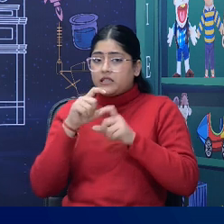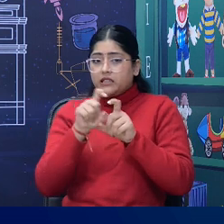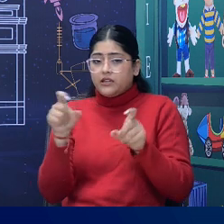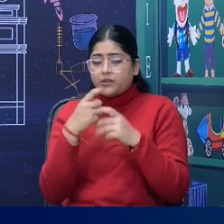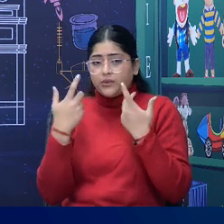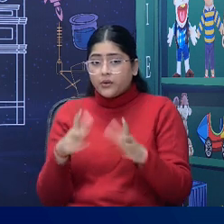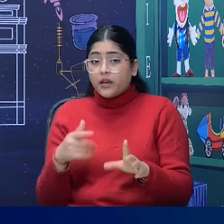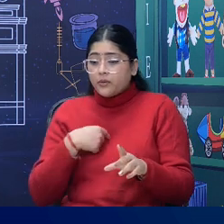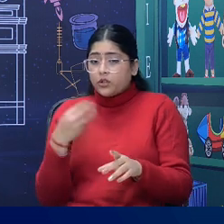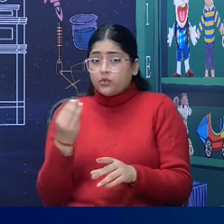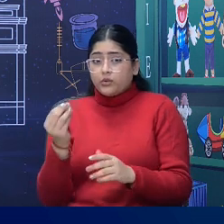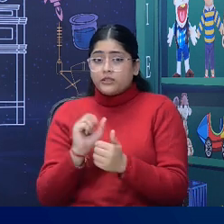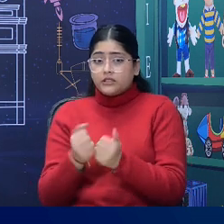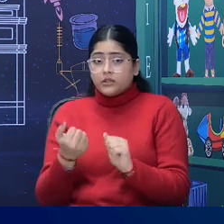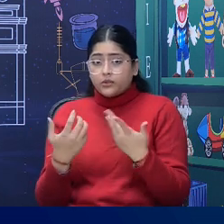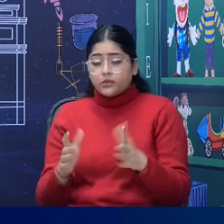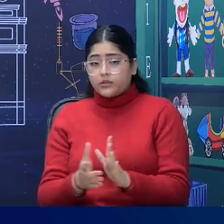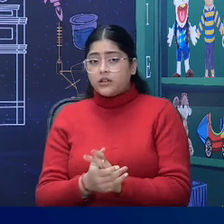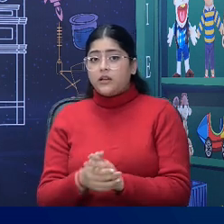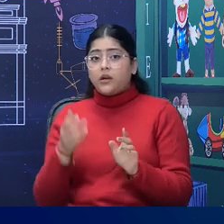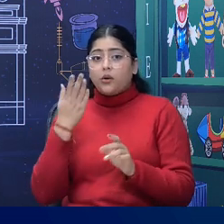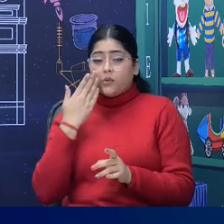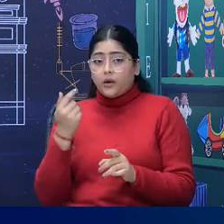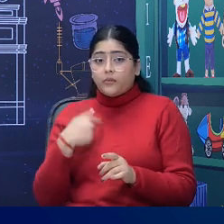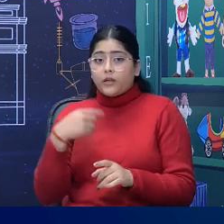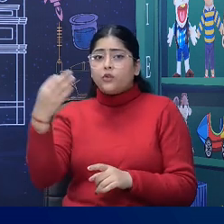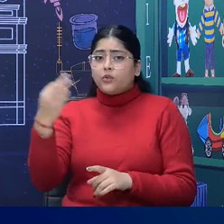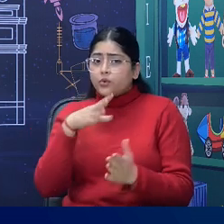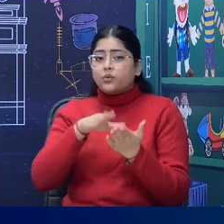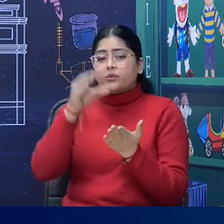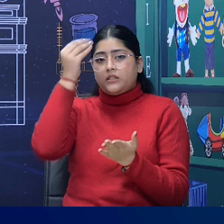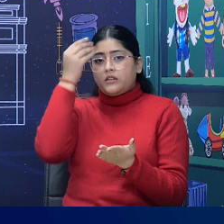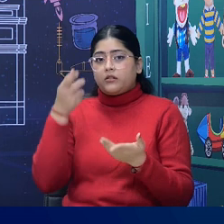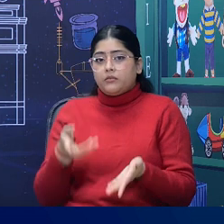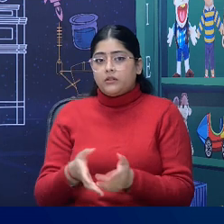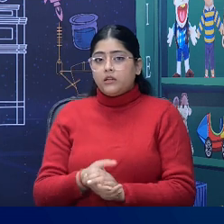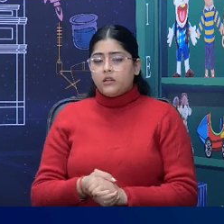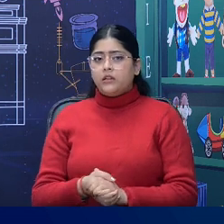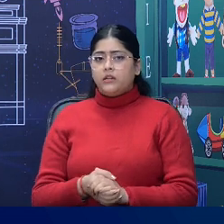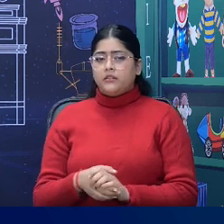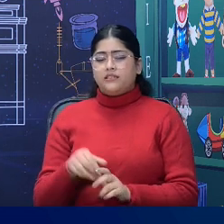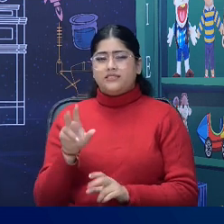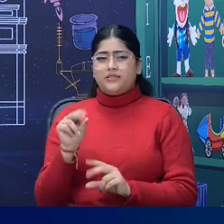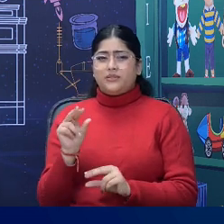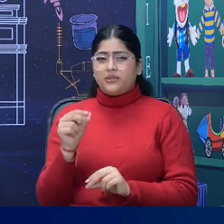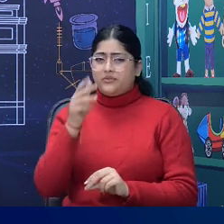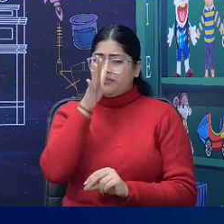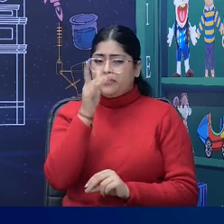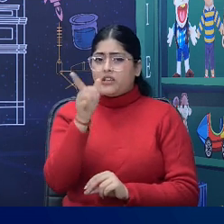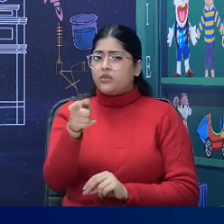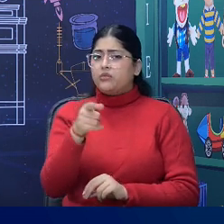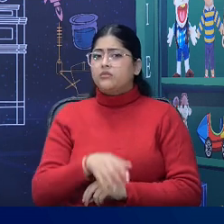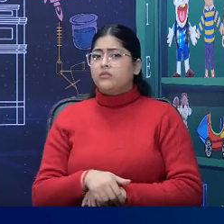थोड़ा सा बदल गया हूं क्योंकि मुझे एक नई अनुभूति होने लगी है जी तोले लेखक ने कहा ऐसा तो लोग ढोंगी करते हैं या जब